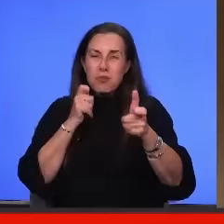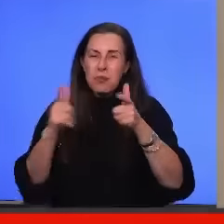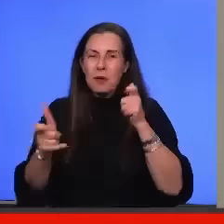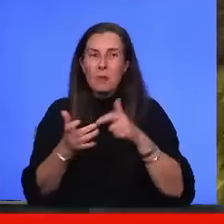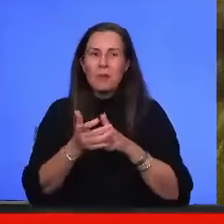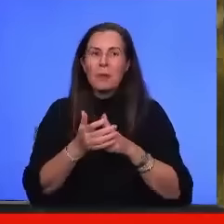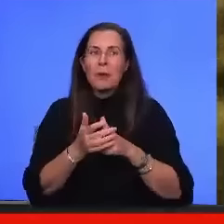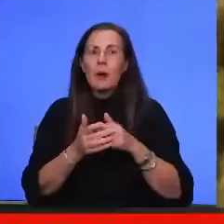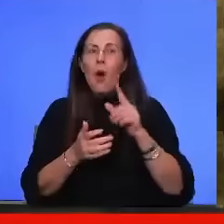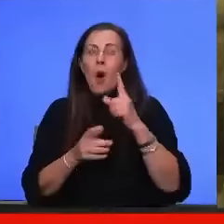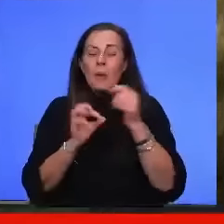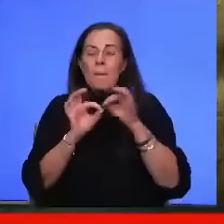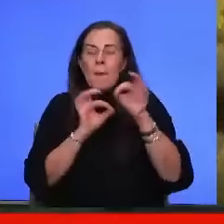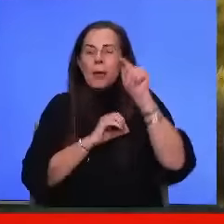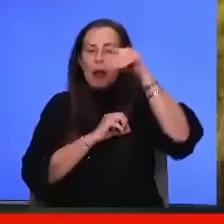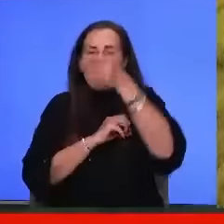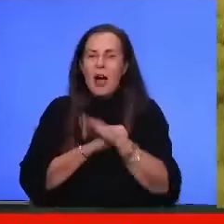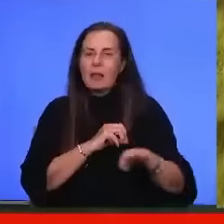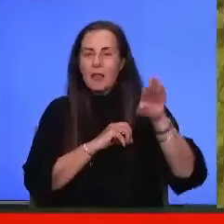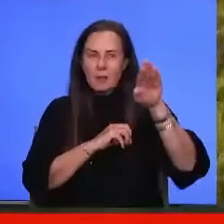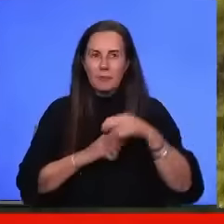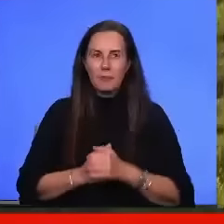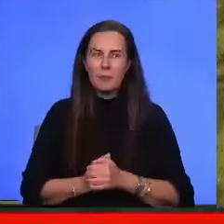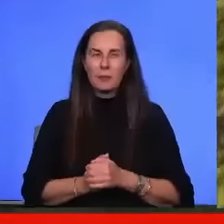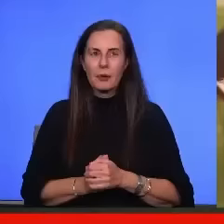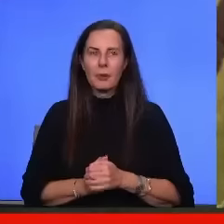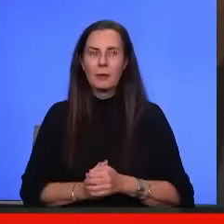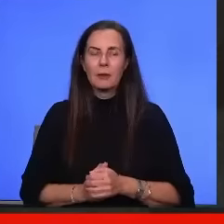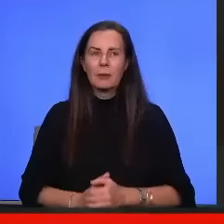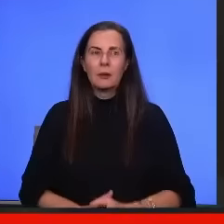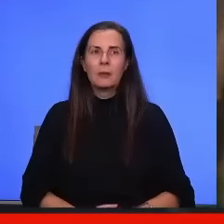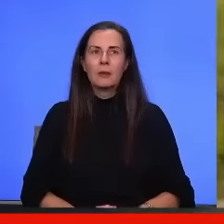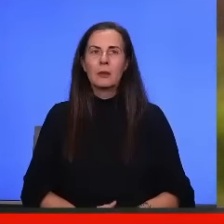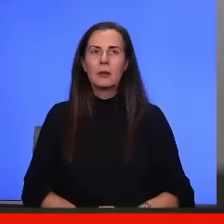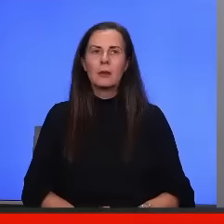מטרים נוספים לכיוון הוואדי. הנה, זה עשייה.